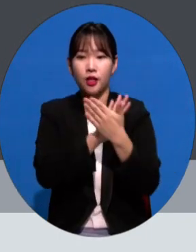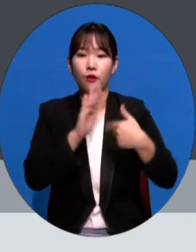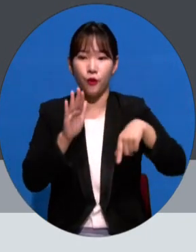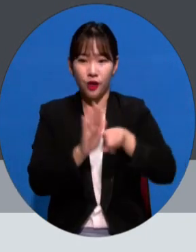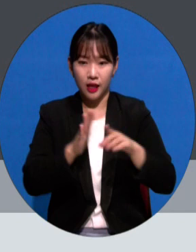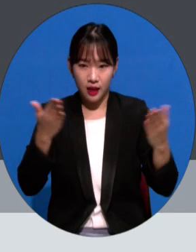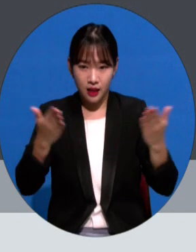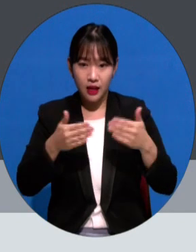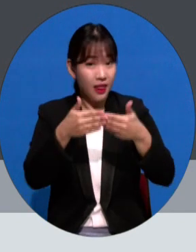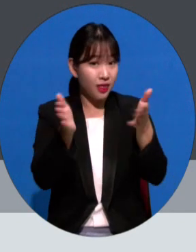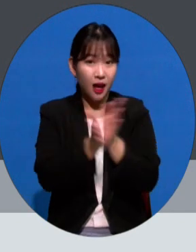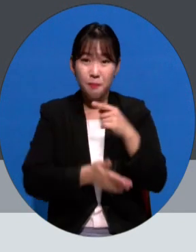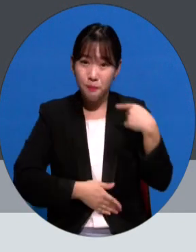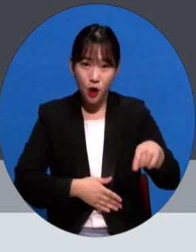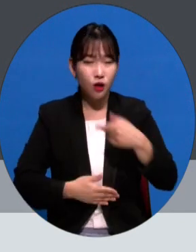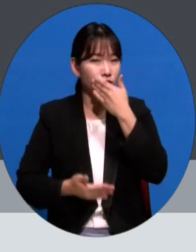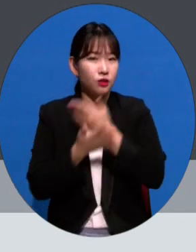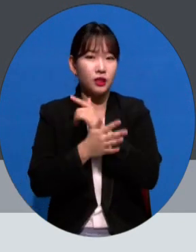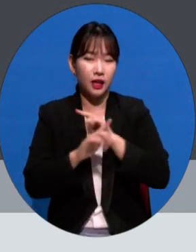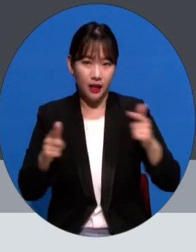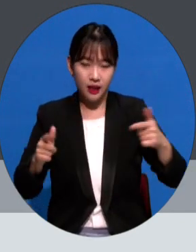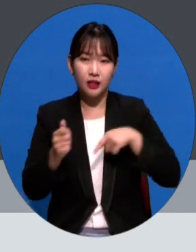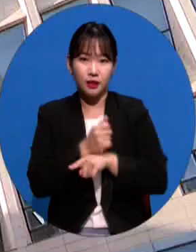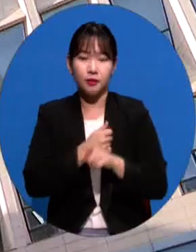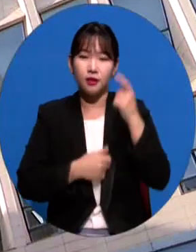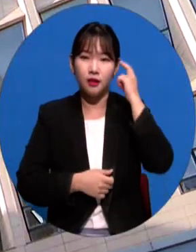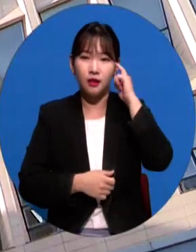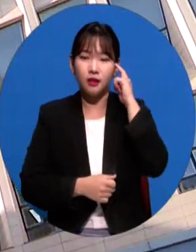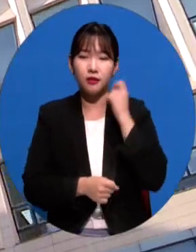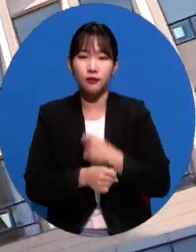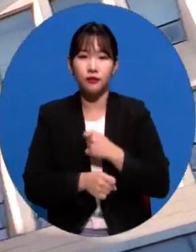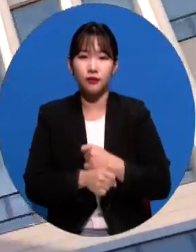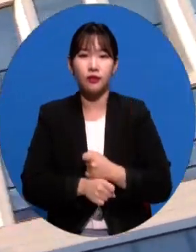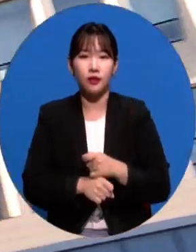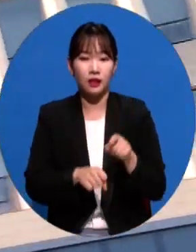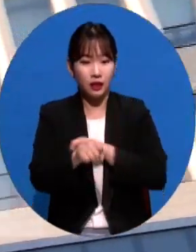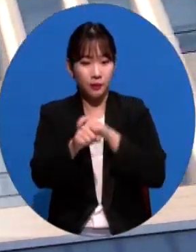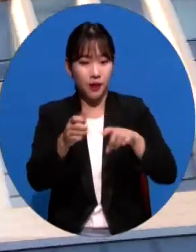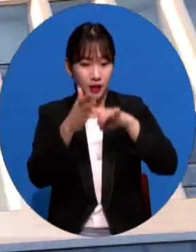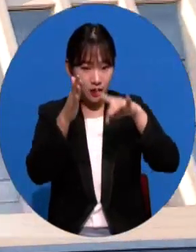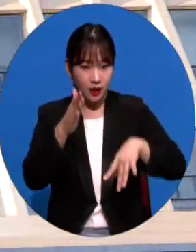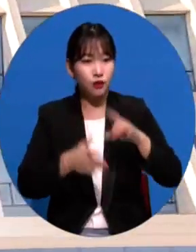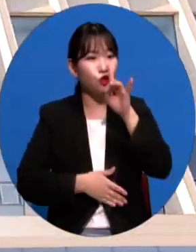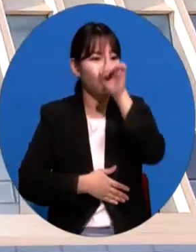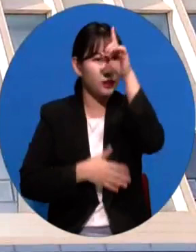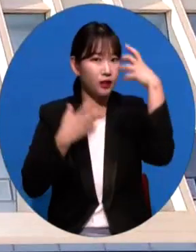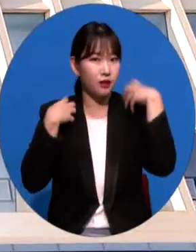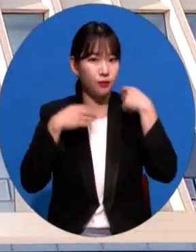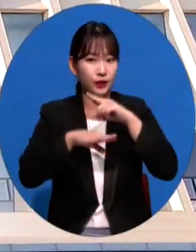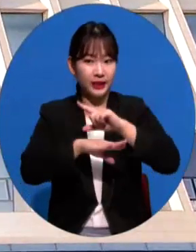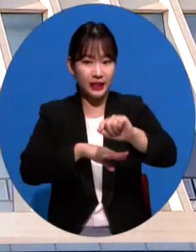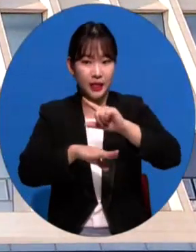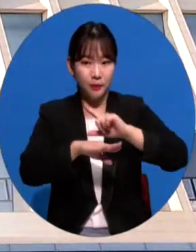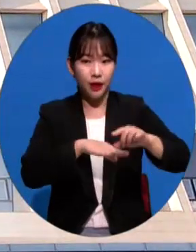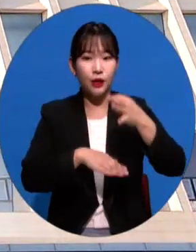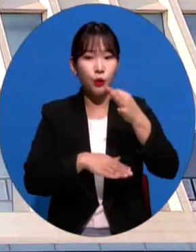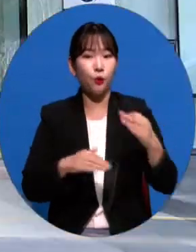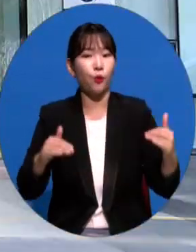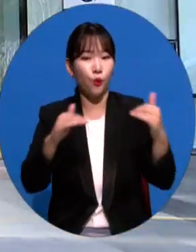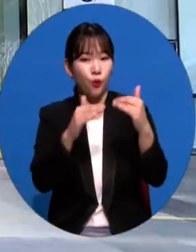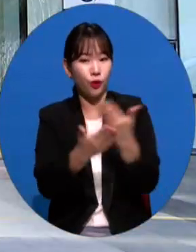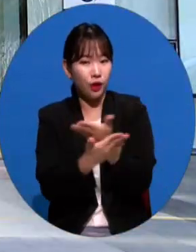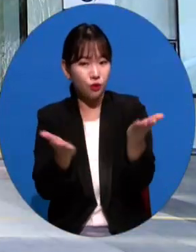일에 당적은 중요하지 않다는 격려로 받아들입니다 특별 교부세는 중앙정부가 자치단체의 재정 균형을